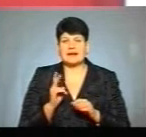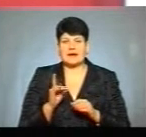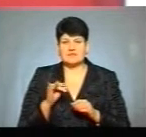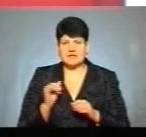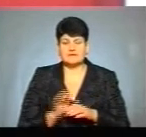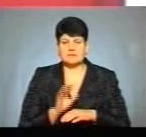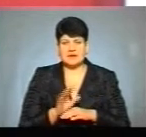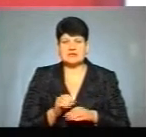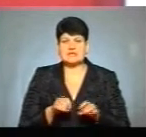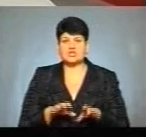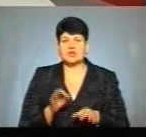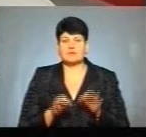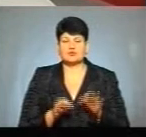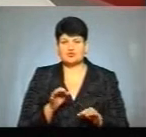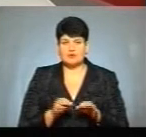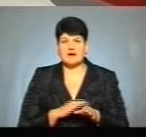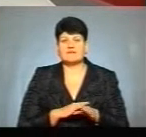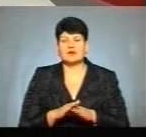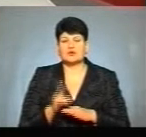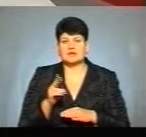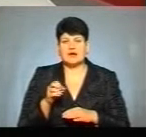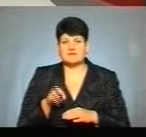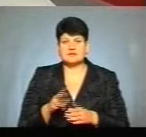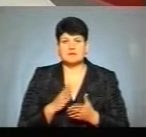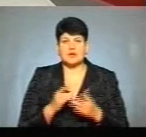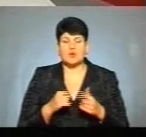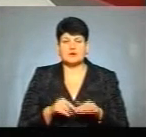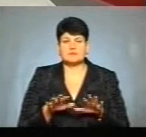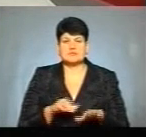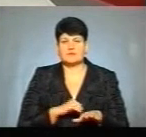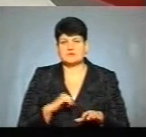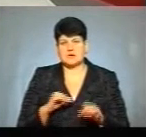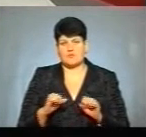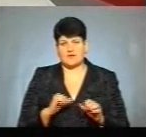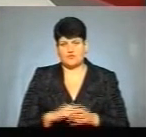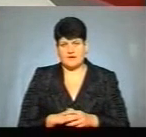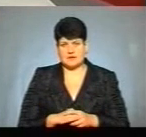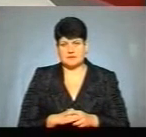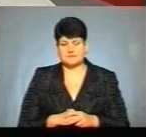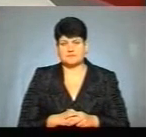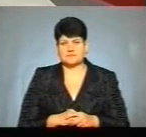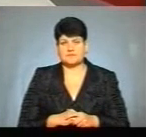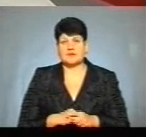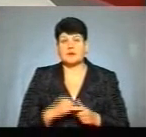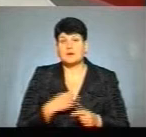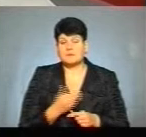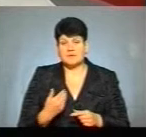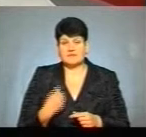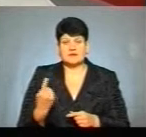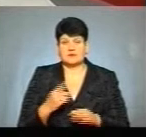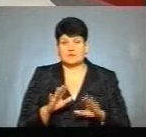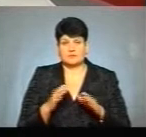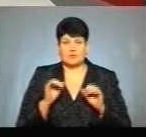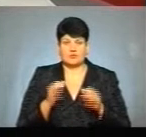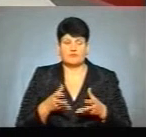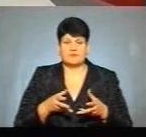за рішенням суду, а виконавцями по даних програмах є органи місцевого самоврядування. Ми в єдиному випадку можемо